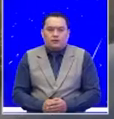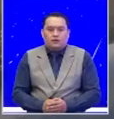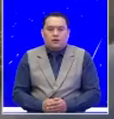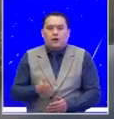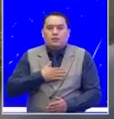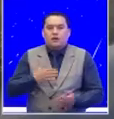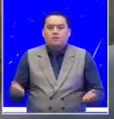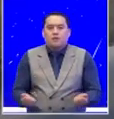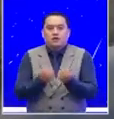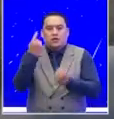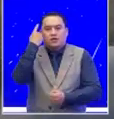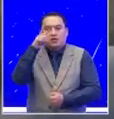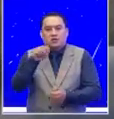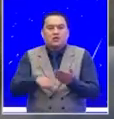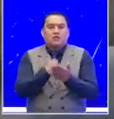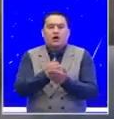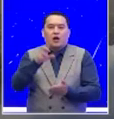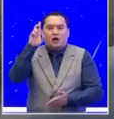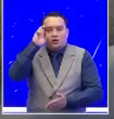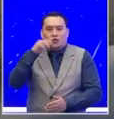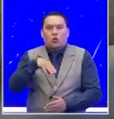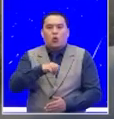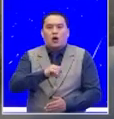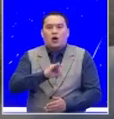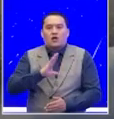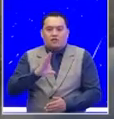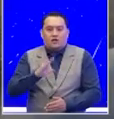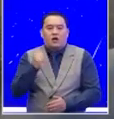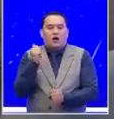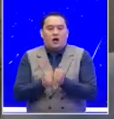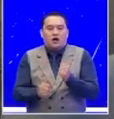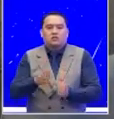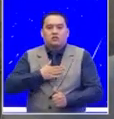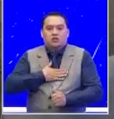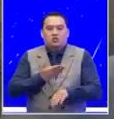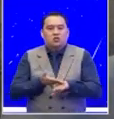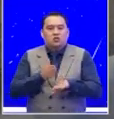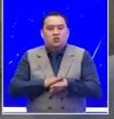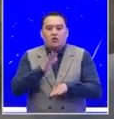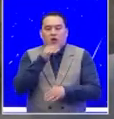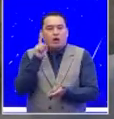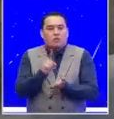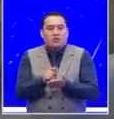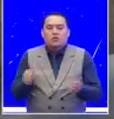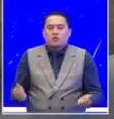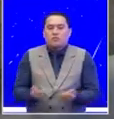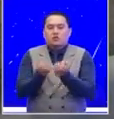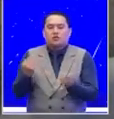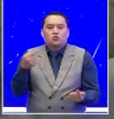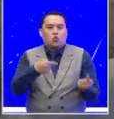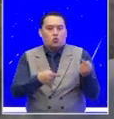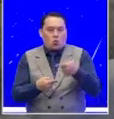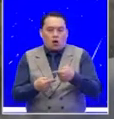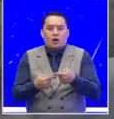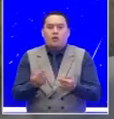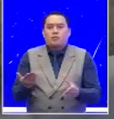Мы поддержали инициативу Ельбасы и Касым-Жомарта Токаева. Каждый из нас в это тяжелое время должен стремиться поддерживать друг друга.